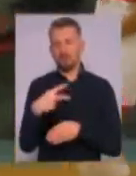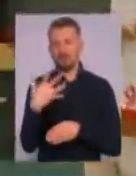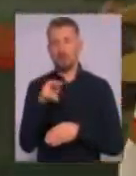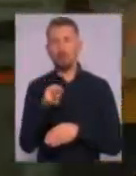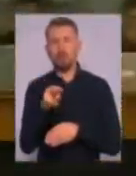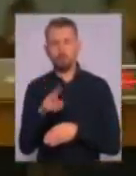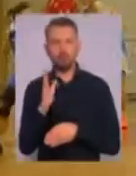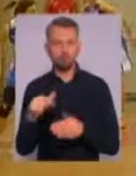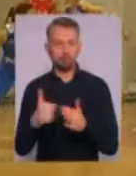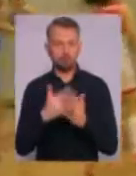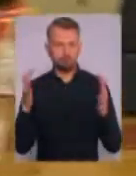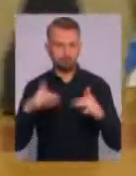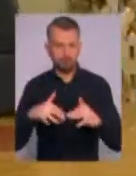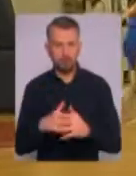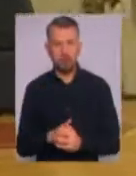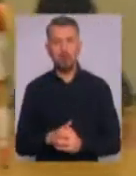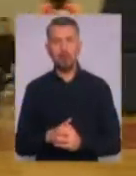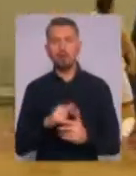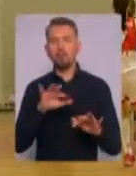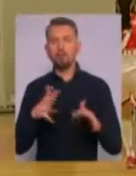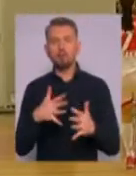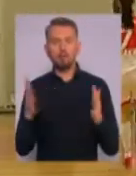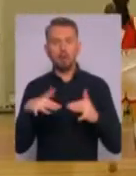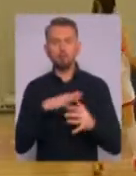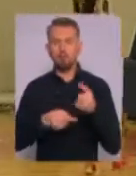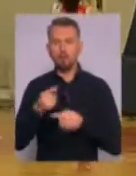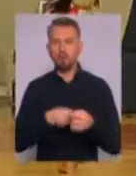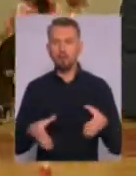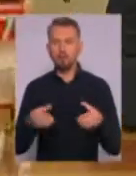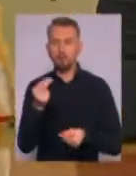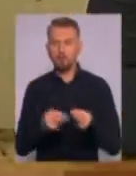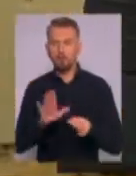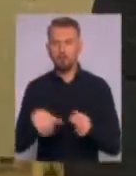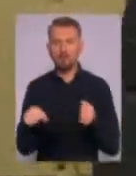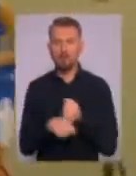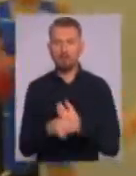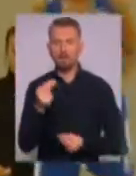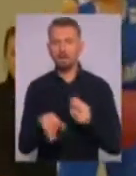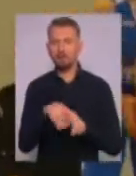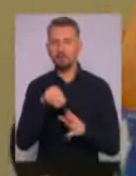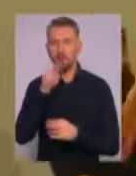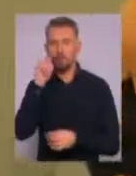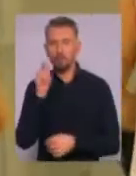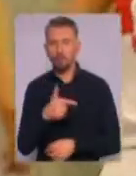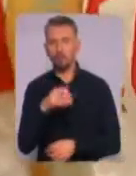спорту. Подією звітного матчу стало повернення у гру після травми гравця збірної України Віти